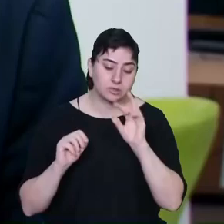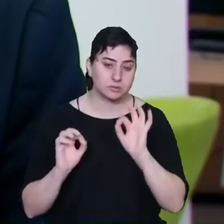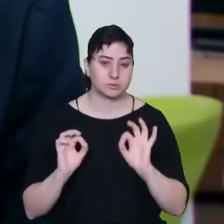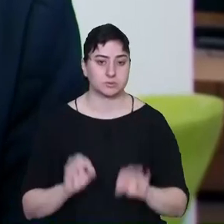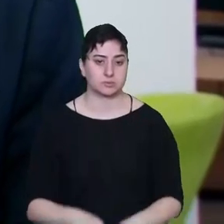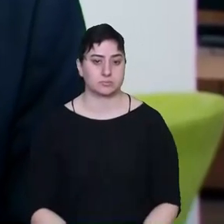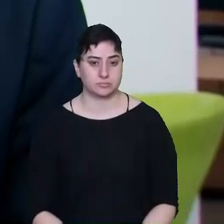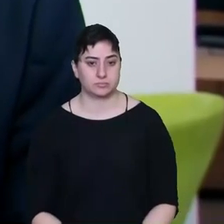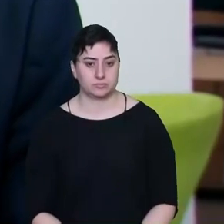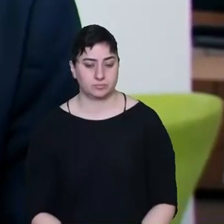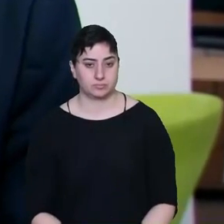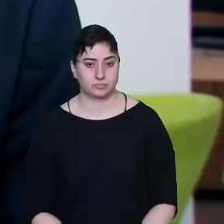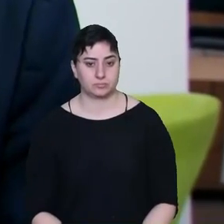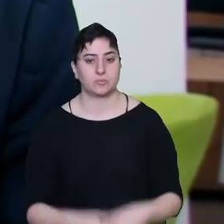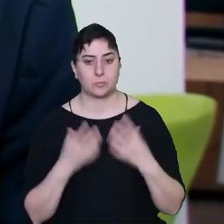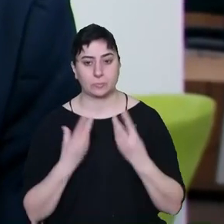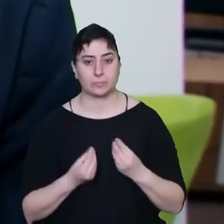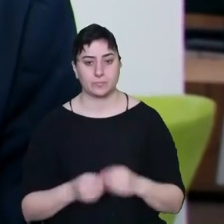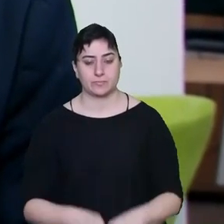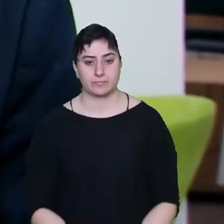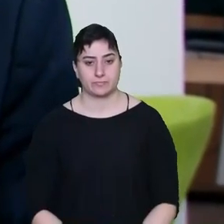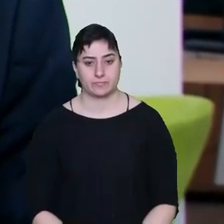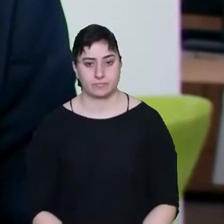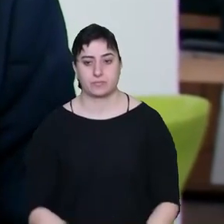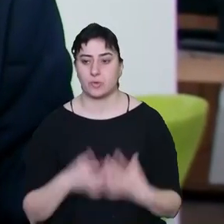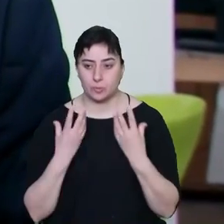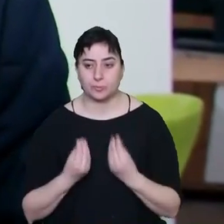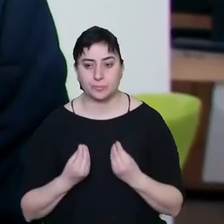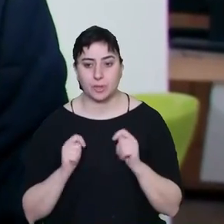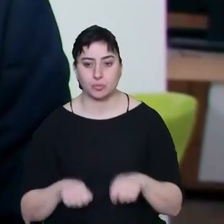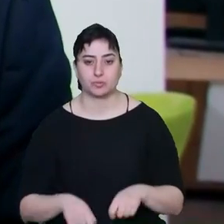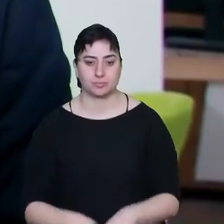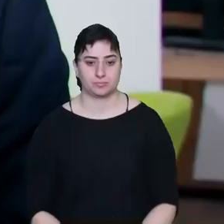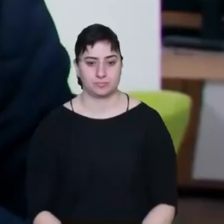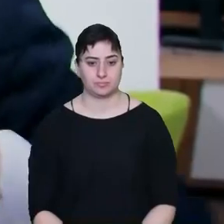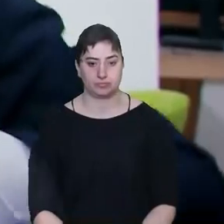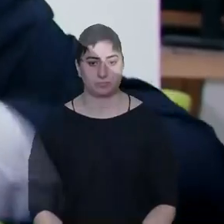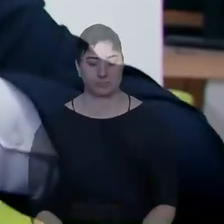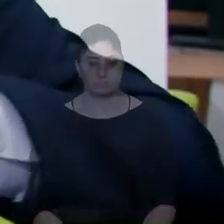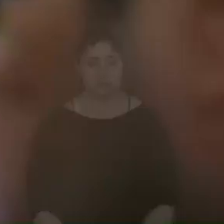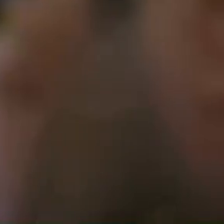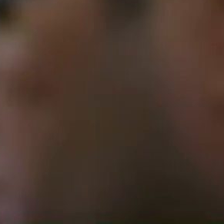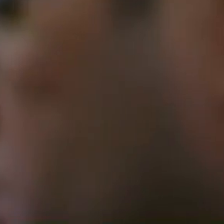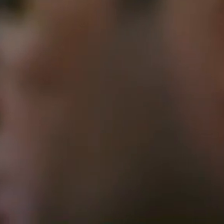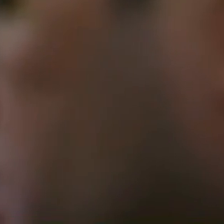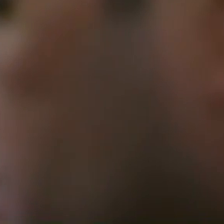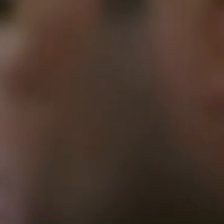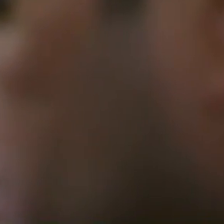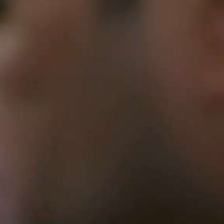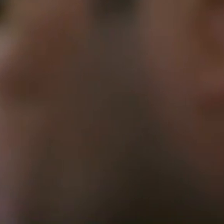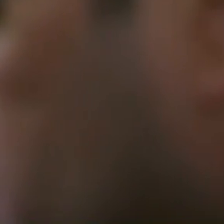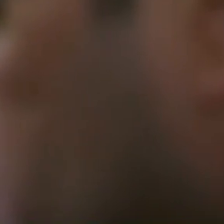yerleştir. Tamam. Tamam, yapıyorum. Nurhan telefonu ceketinin mendil